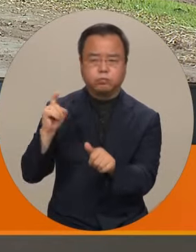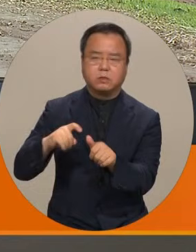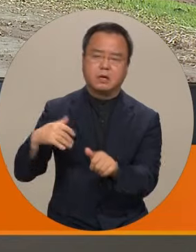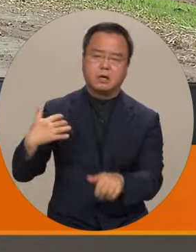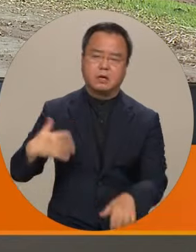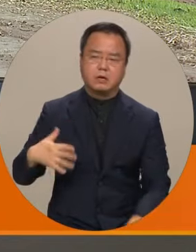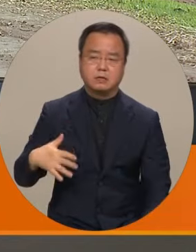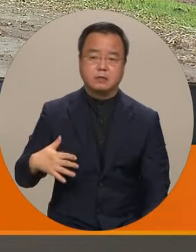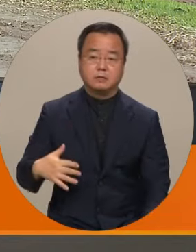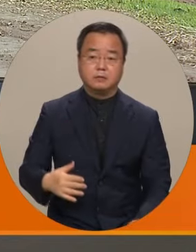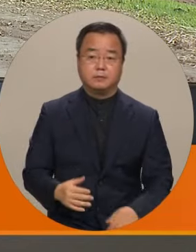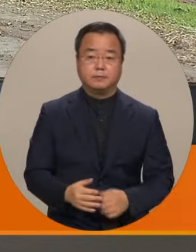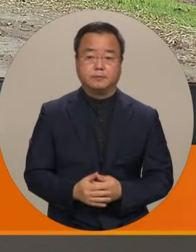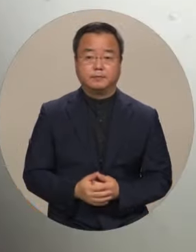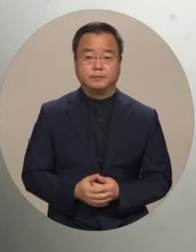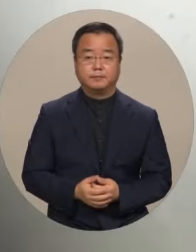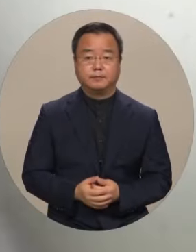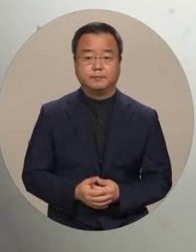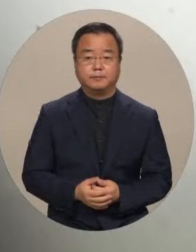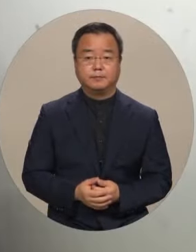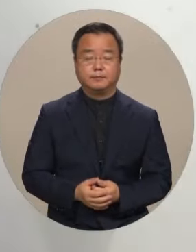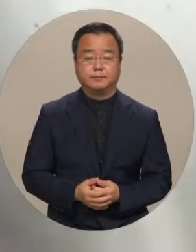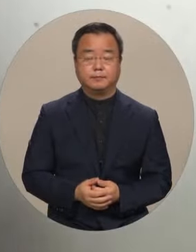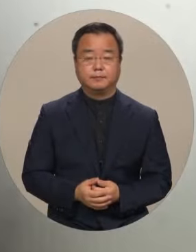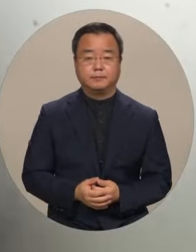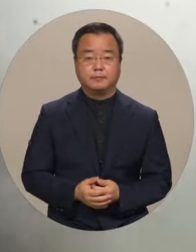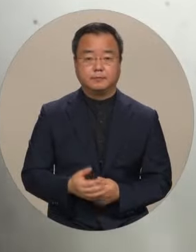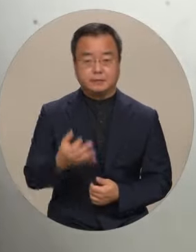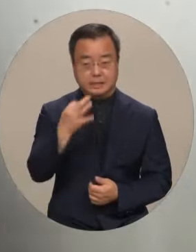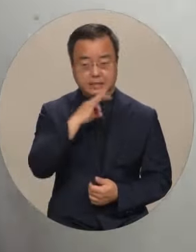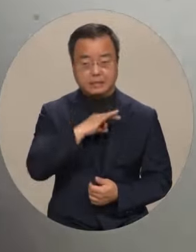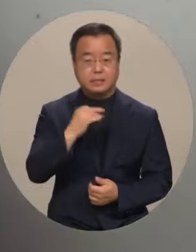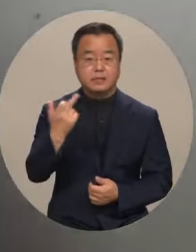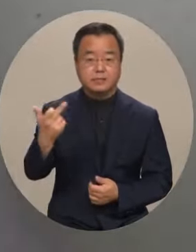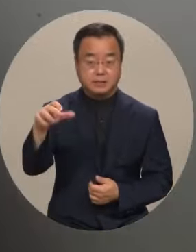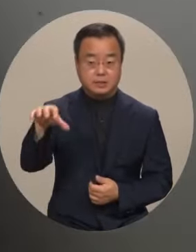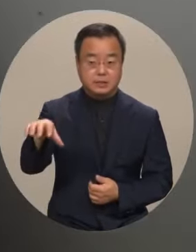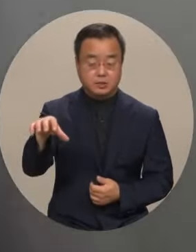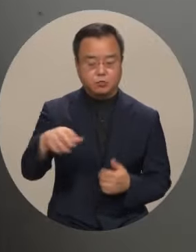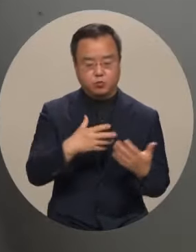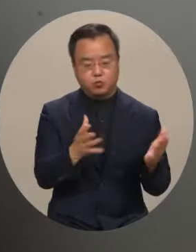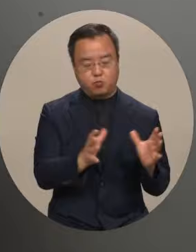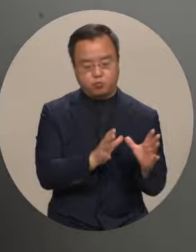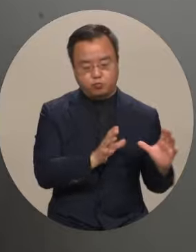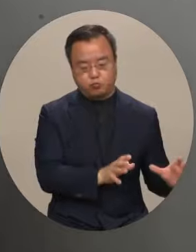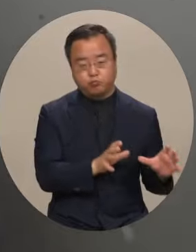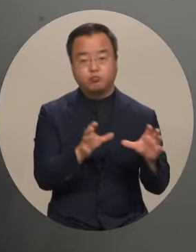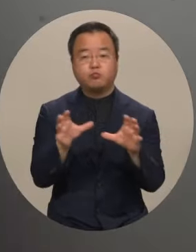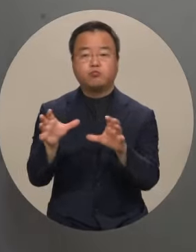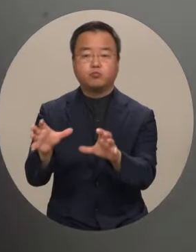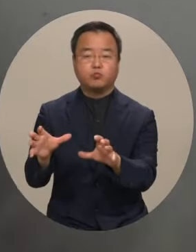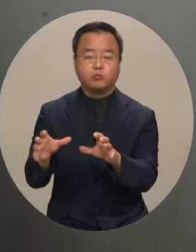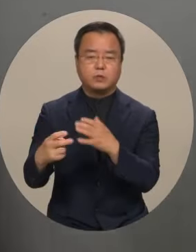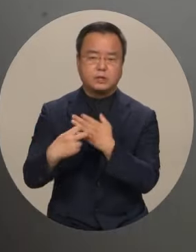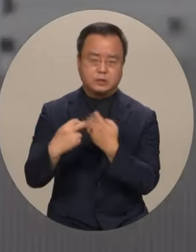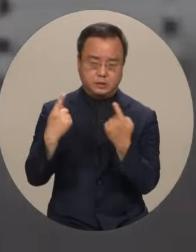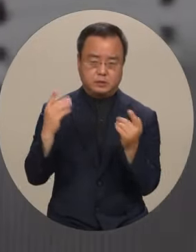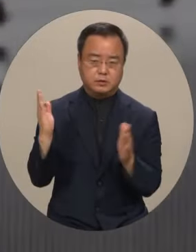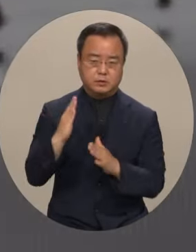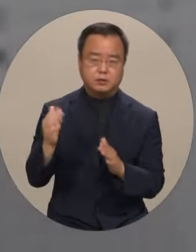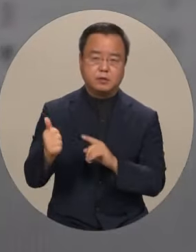기자가 취재했습니다 전북 익산으로 그제 동아리 MT 온 의대생 씨가 포구에